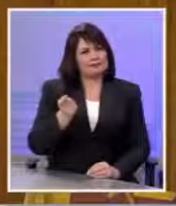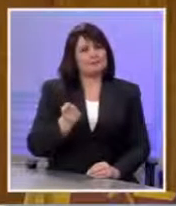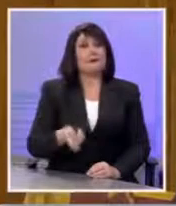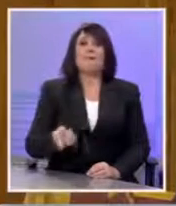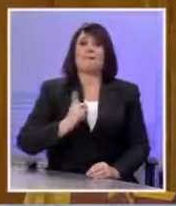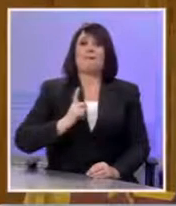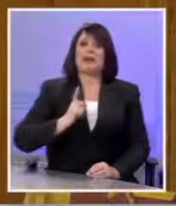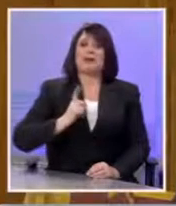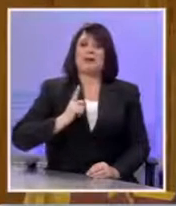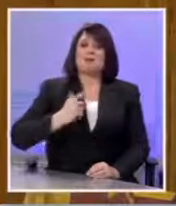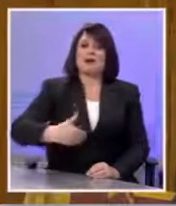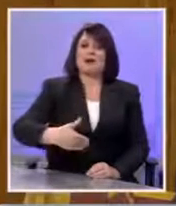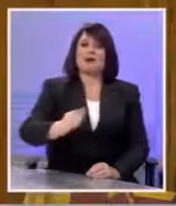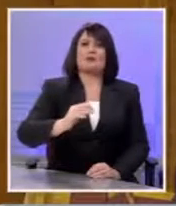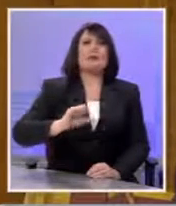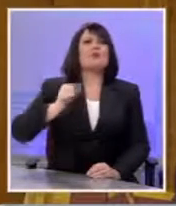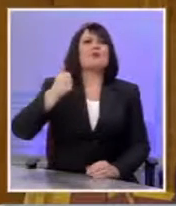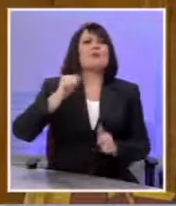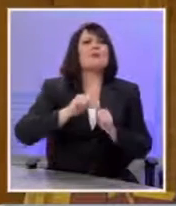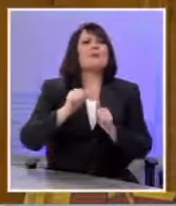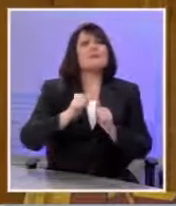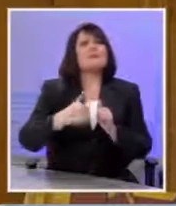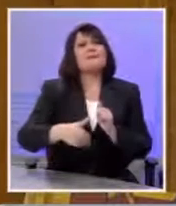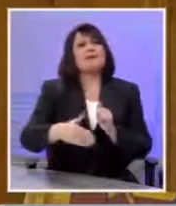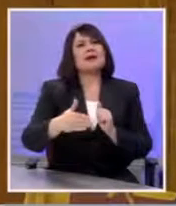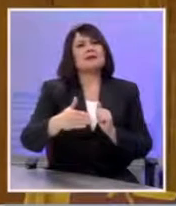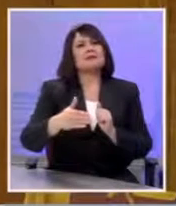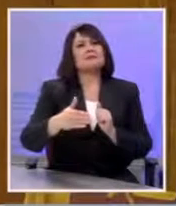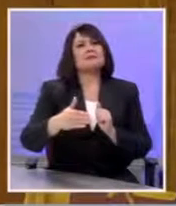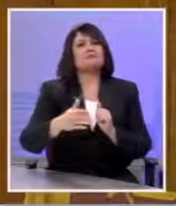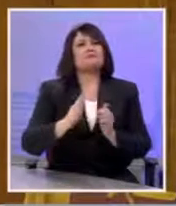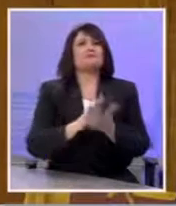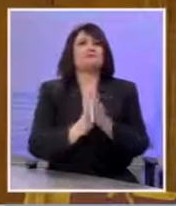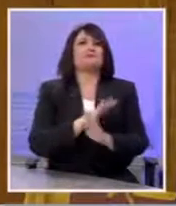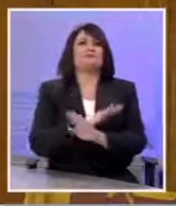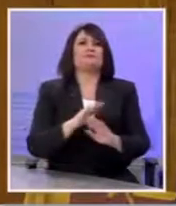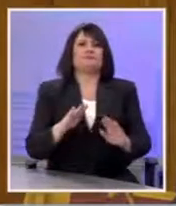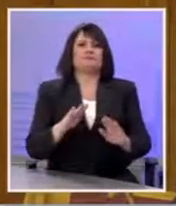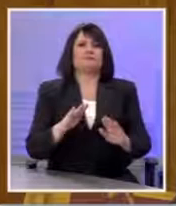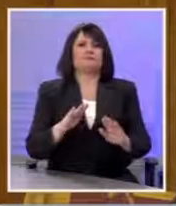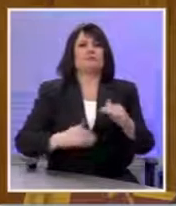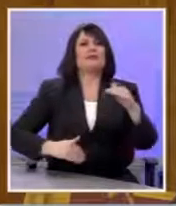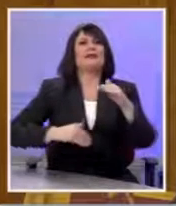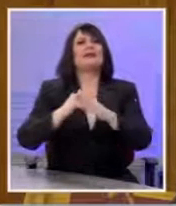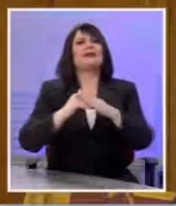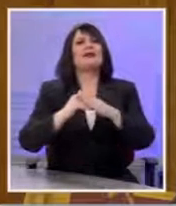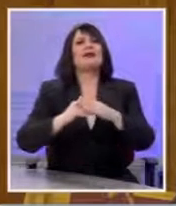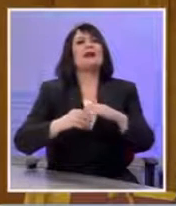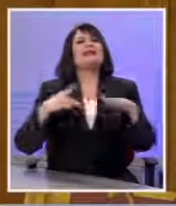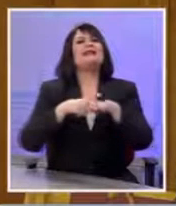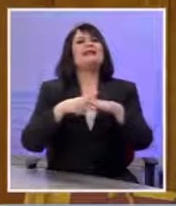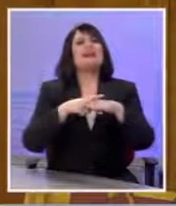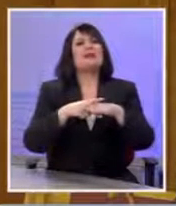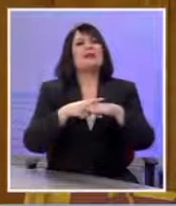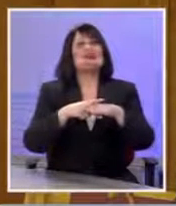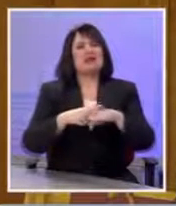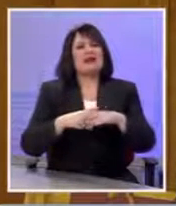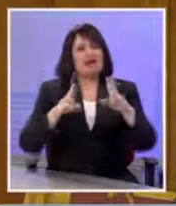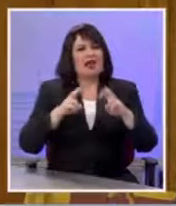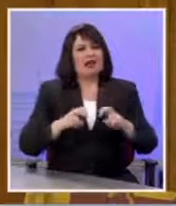Αναμένουμε στο μεταξύ στους πρώτους μήνες να αρθούν εντελώς οι κεφαλαιακοί έλεγχοι, τα λεγόμενα